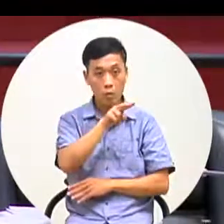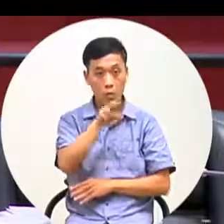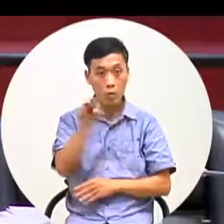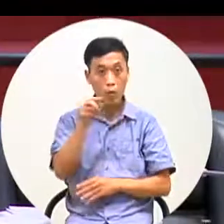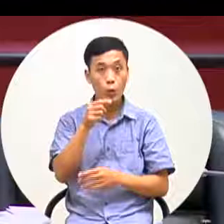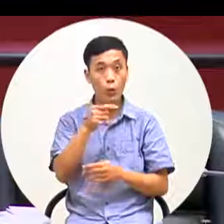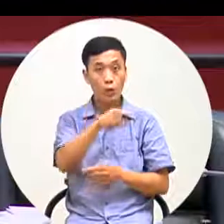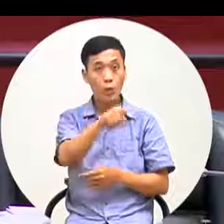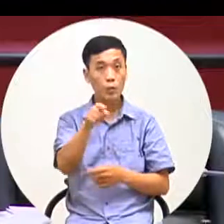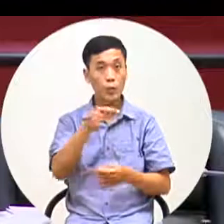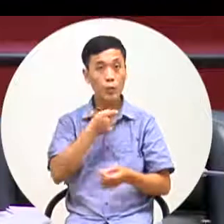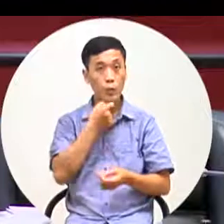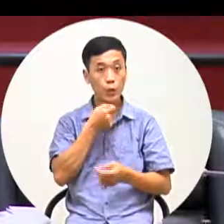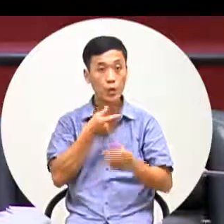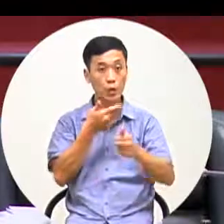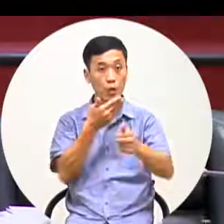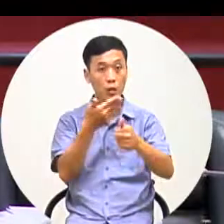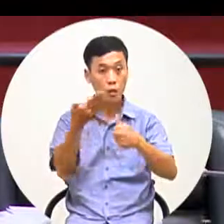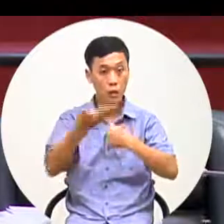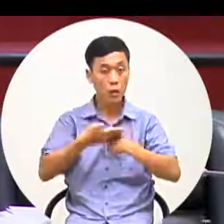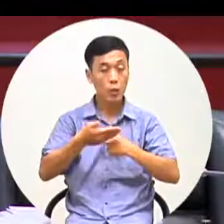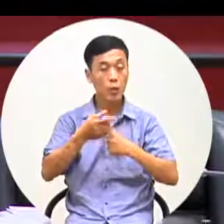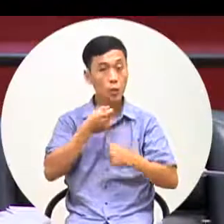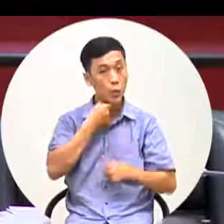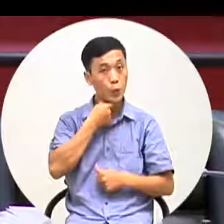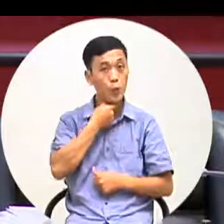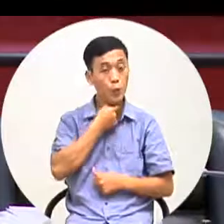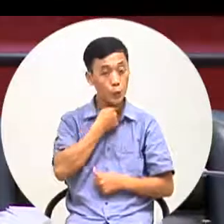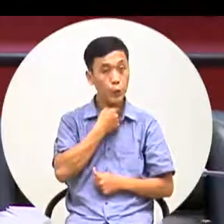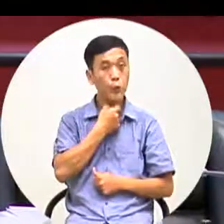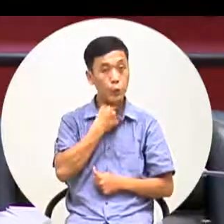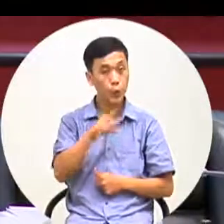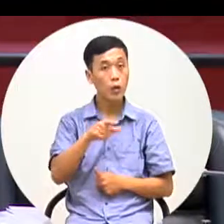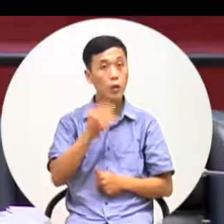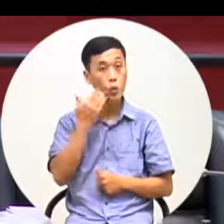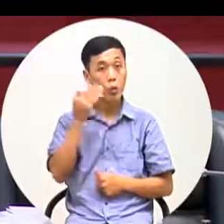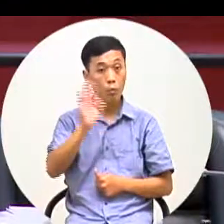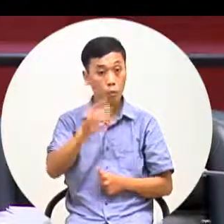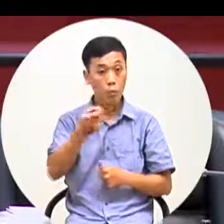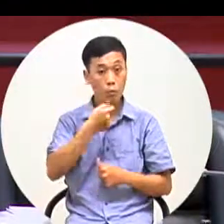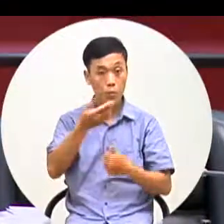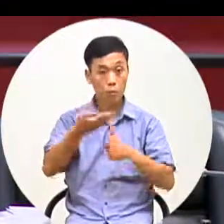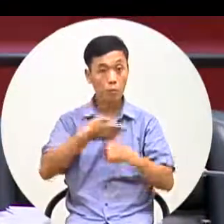我们，不然的话啊就没有办法施工。事实上这条路呢是